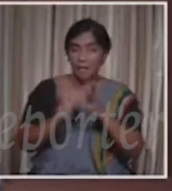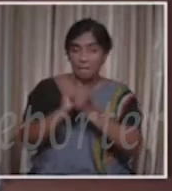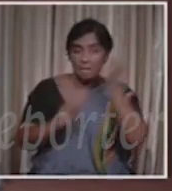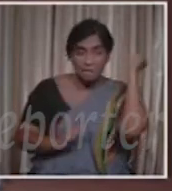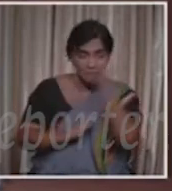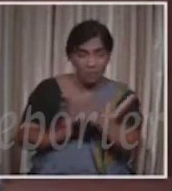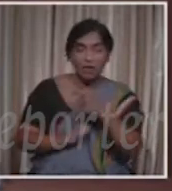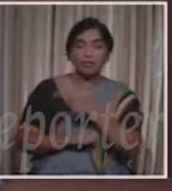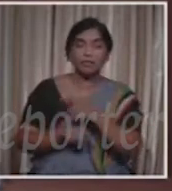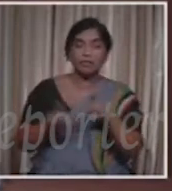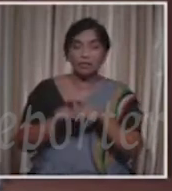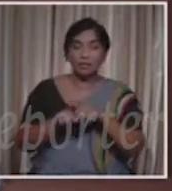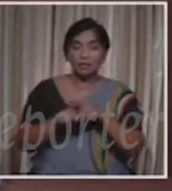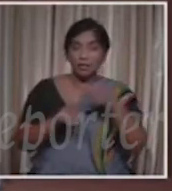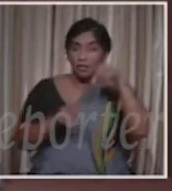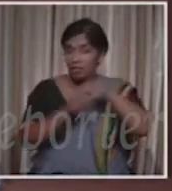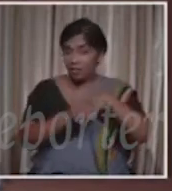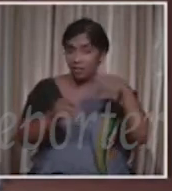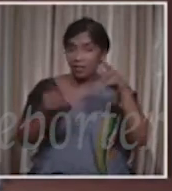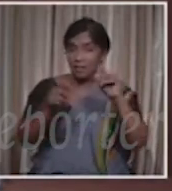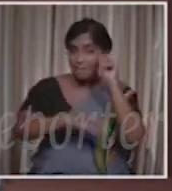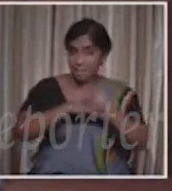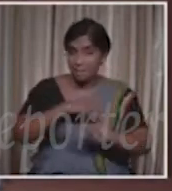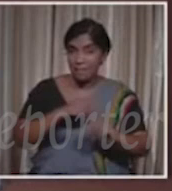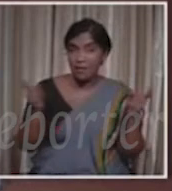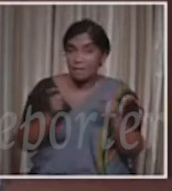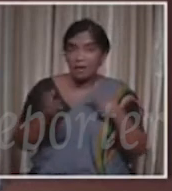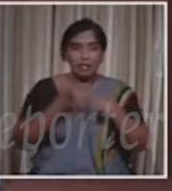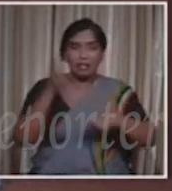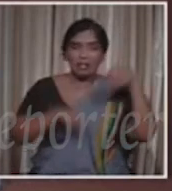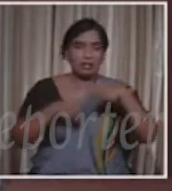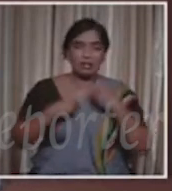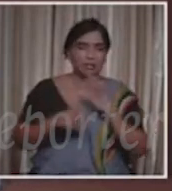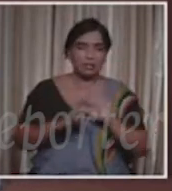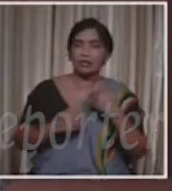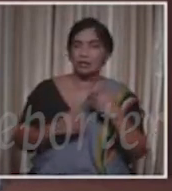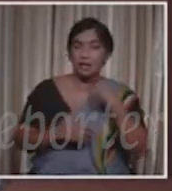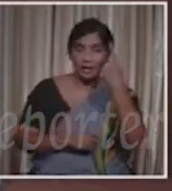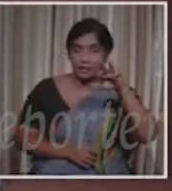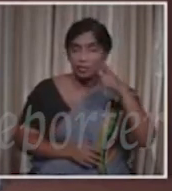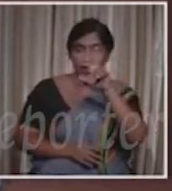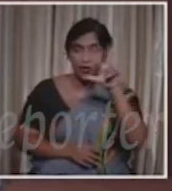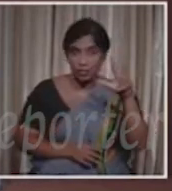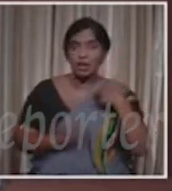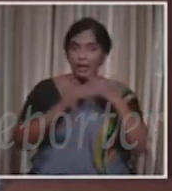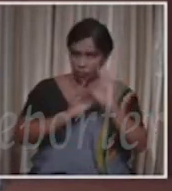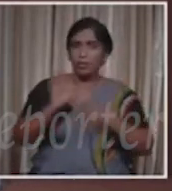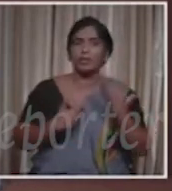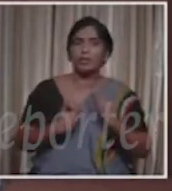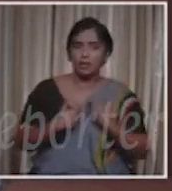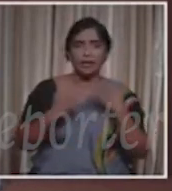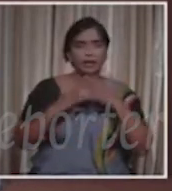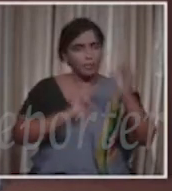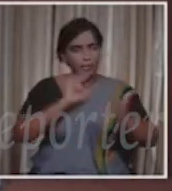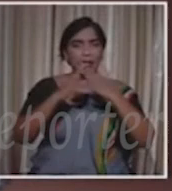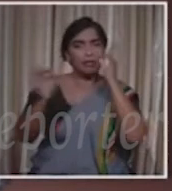ගැහිලි වලට එකිනෙකාගේ යටි කුමන්ත්‍රණ වලට බියේ දේශපාලන කරන මිනිස්සු නෙවෙයි. මොකද 1988 මගේ ගේ ගිනි ගත්ත මම